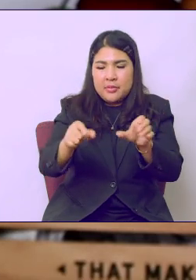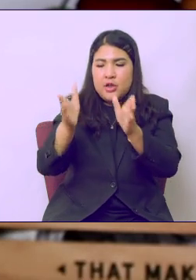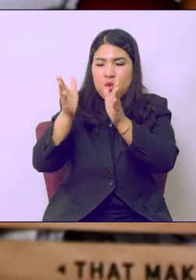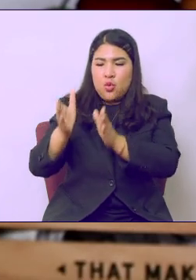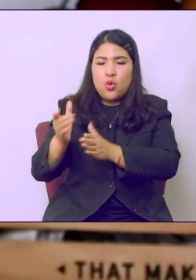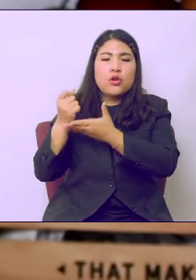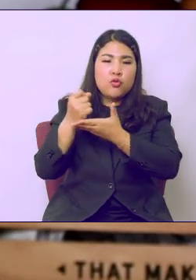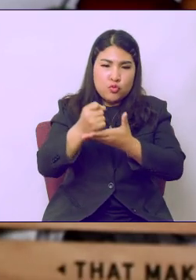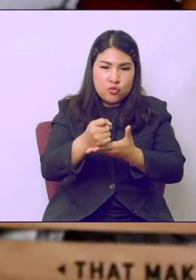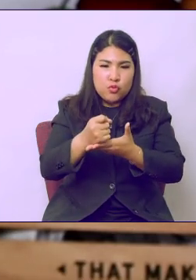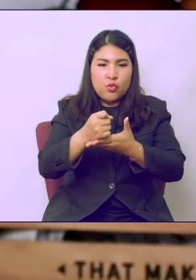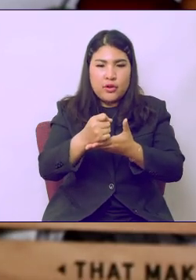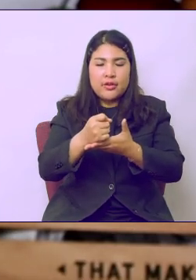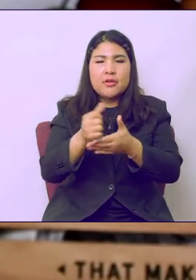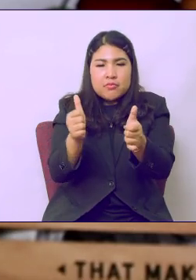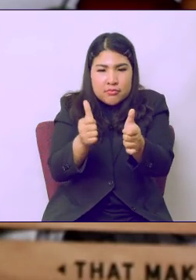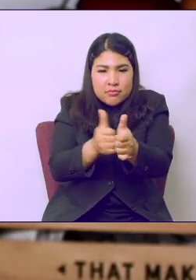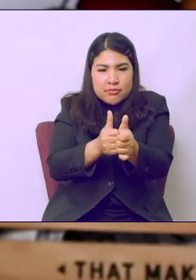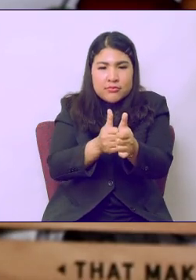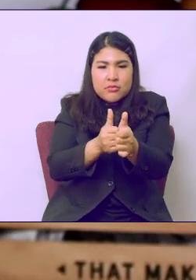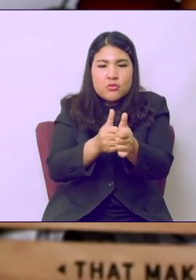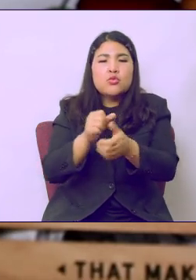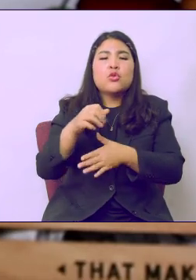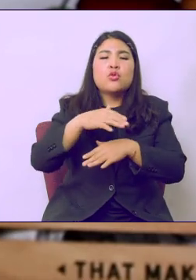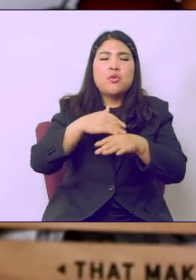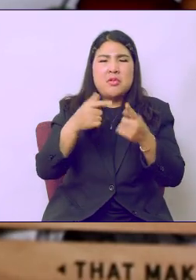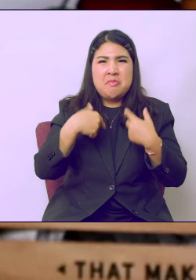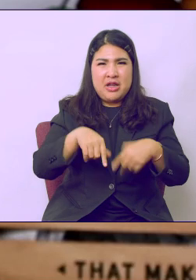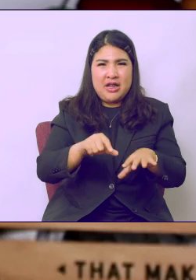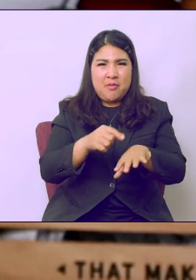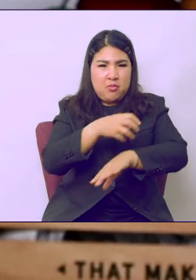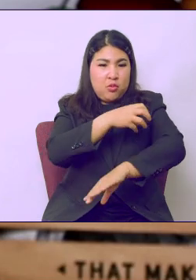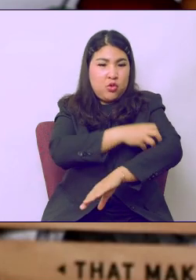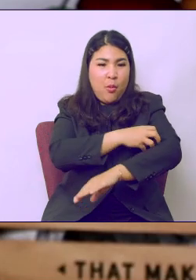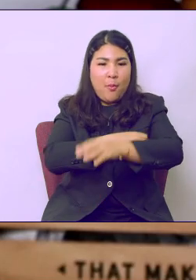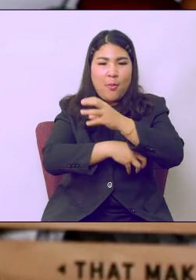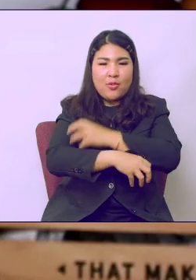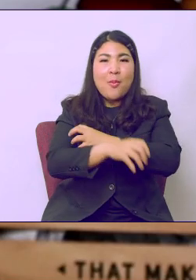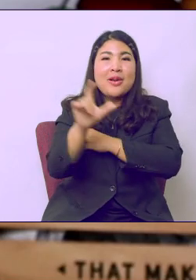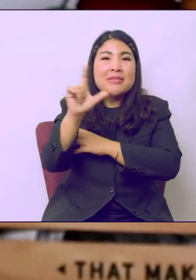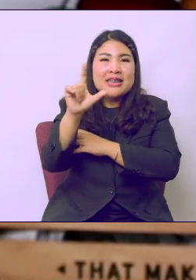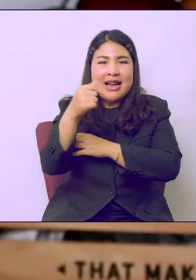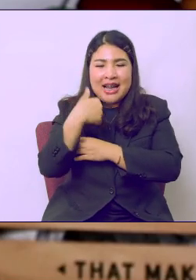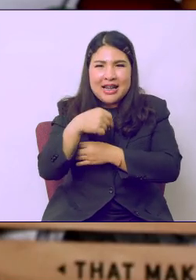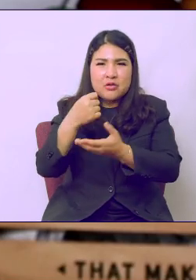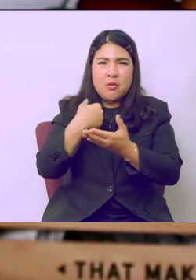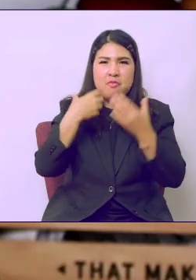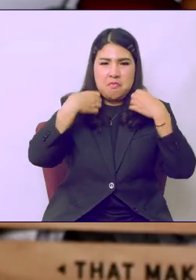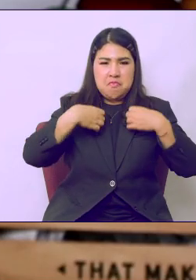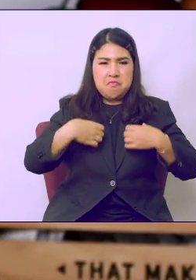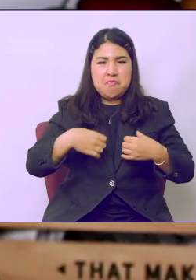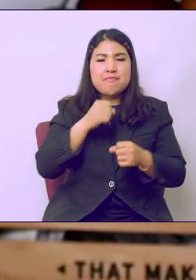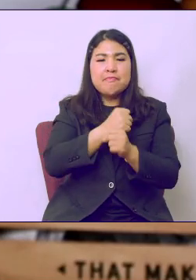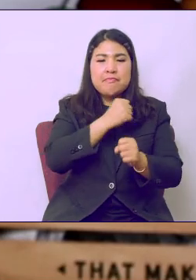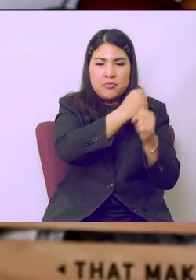เลือดลมเดินนะครับมันไม่ใช่แค่เลือดลมอย่างเดียวมันเป็นเรื่องของการไหลเวียนของน้ำเหลืองอ่ะนะครับถ้าน้ำเหลืองน้ำเหลืองไม่เดินน่ะการต่อสู้